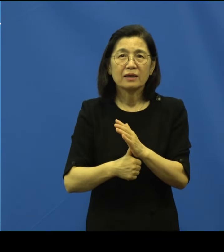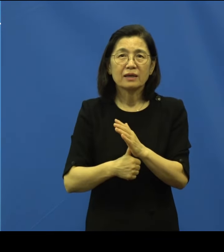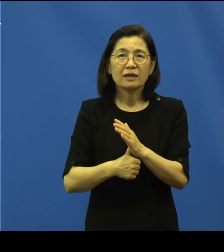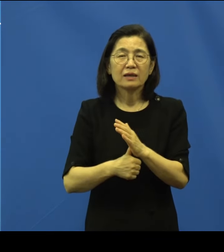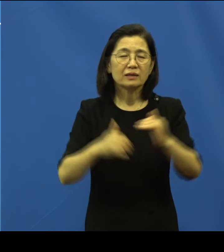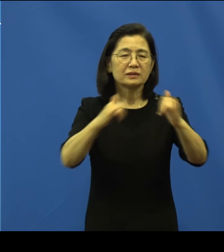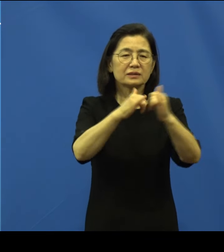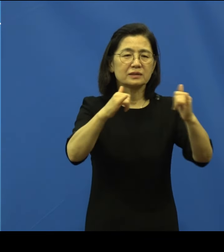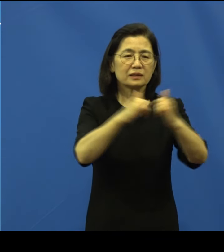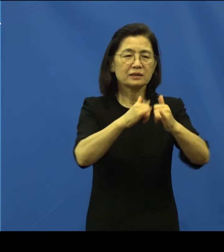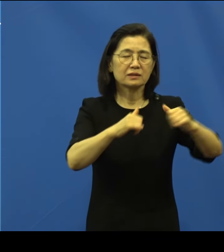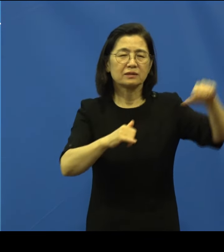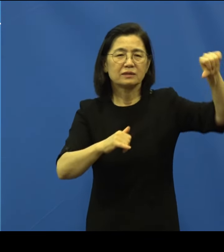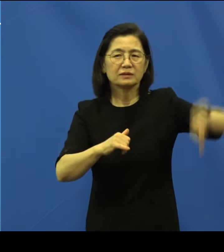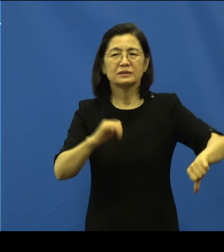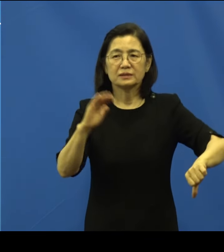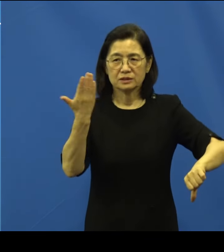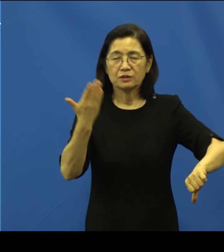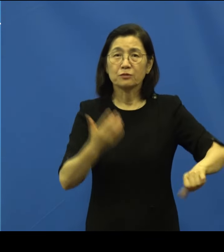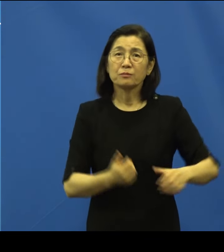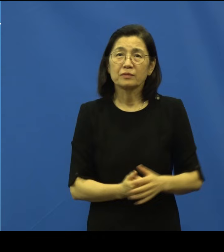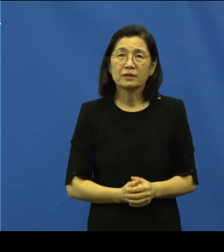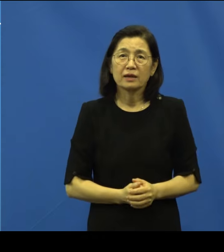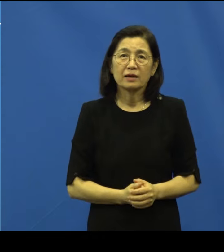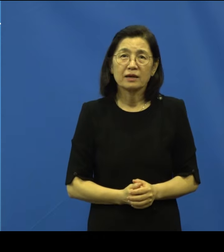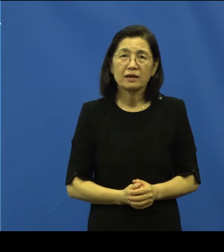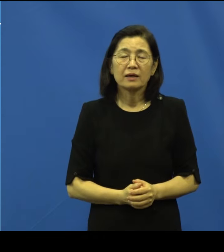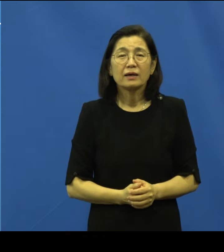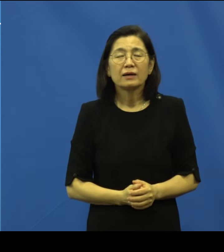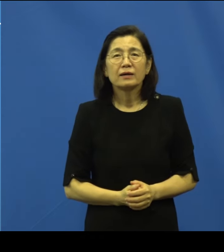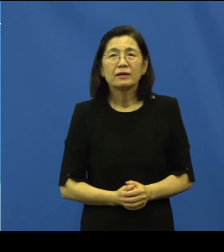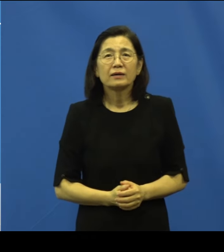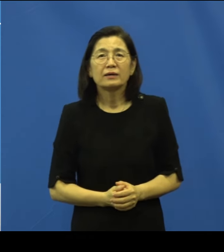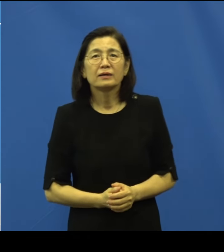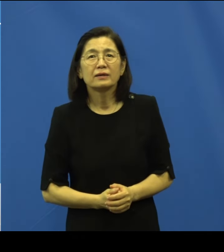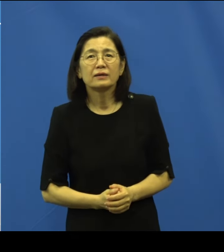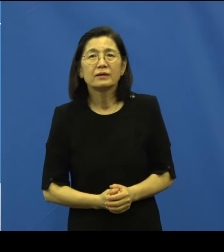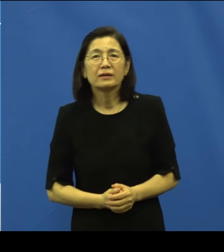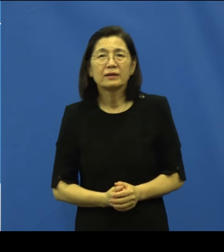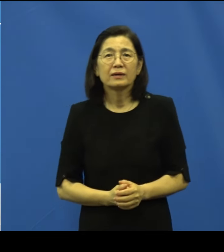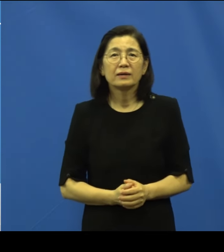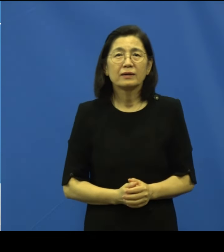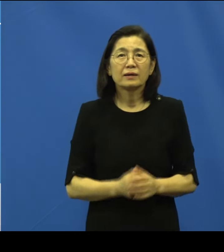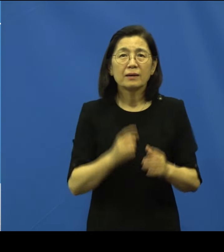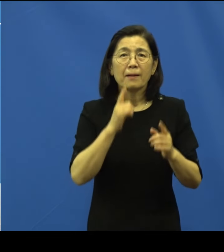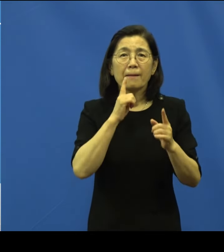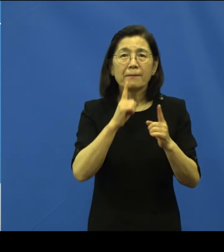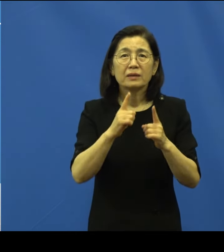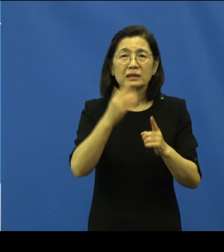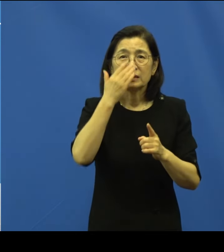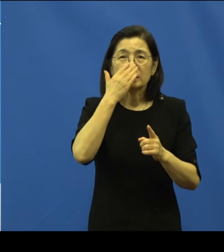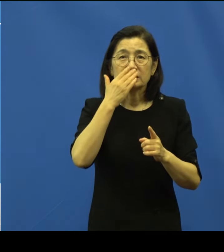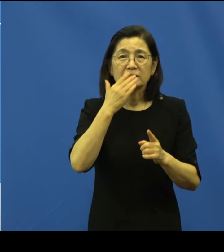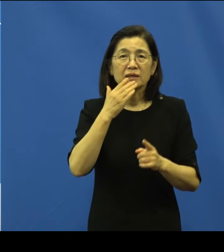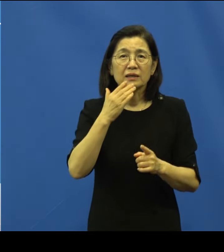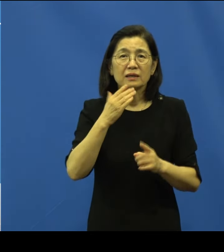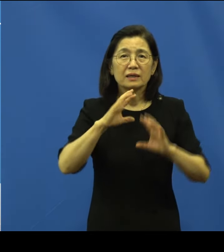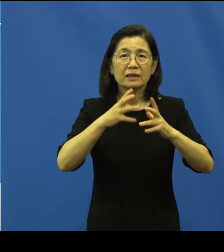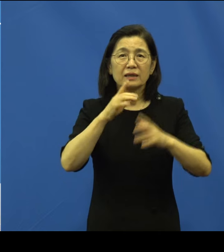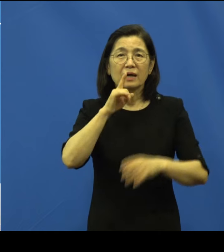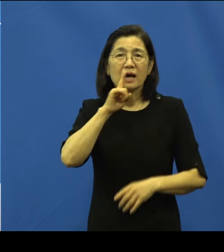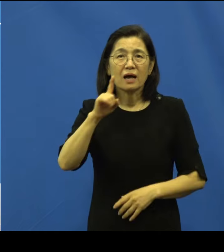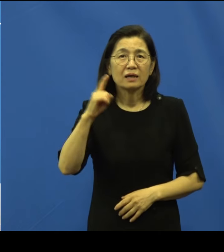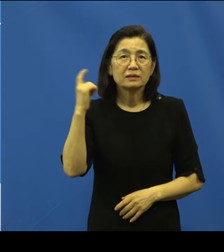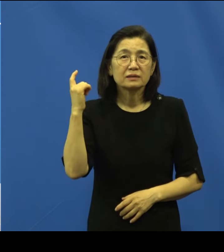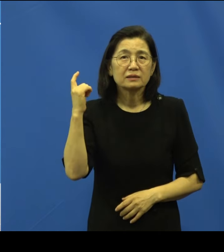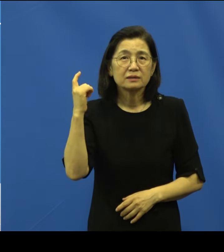하나님의 의도예요. 신명기 20장 3절로 4절에 말하여 이기를 이스라엘아 들으라.